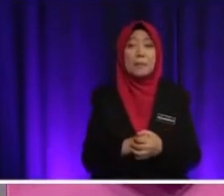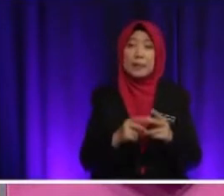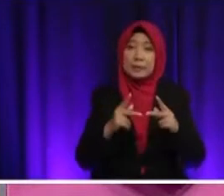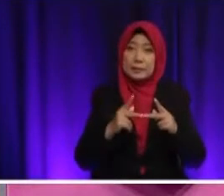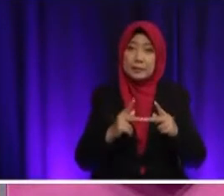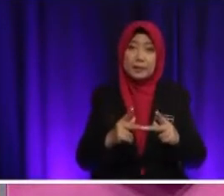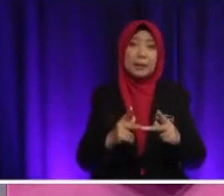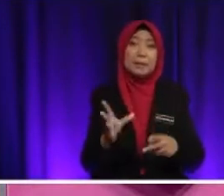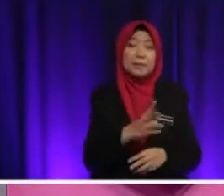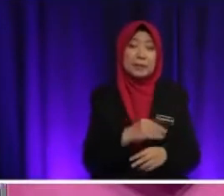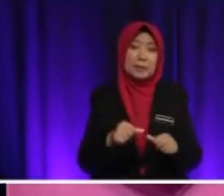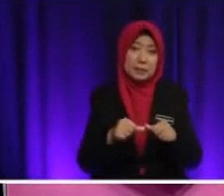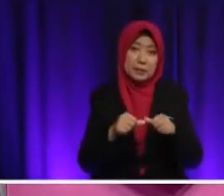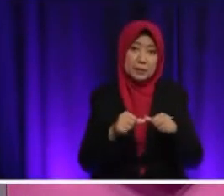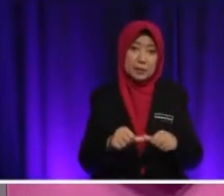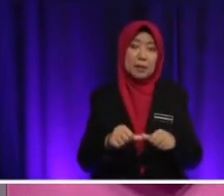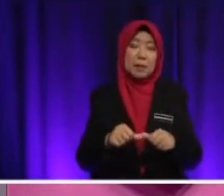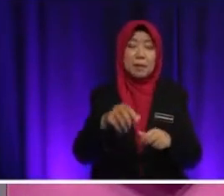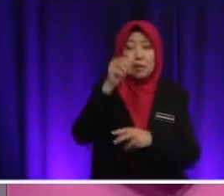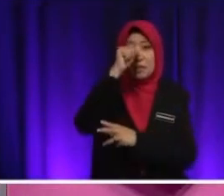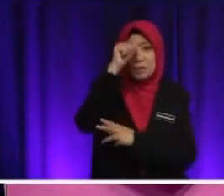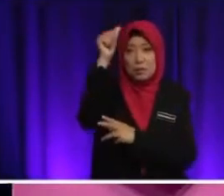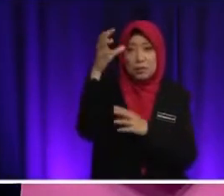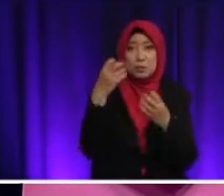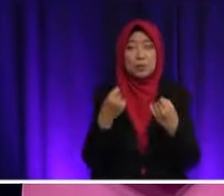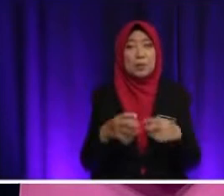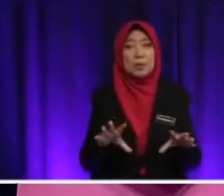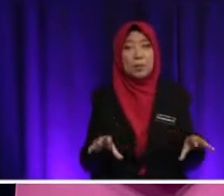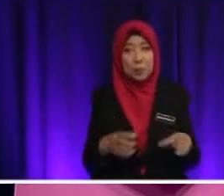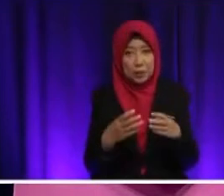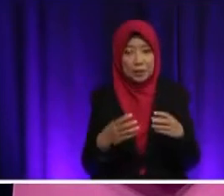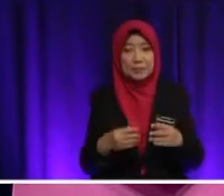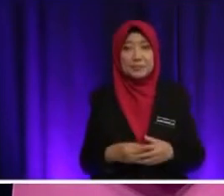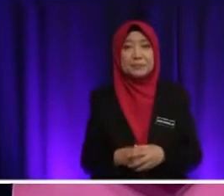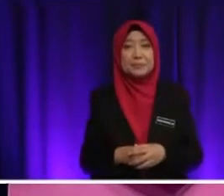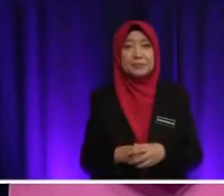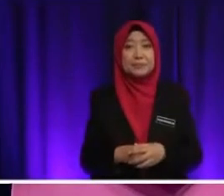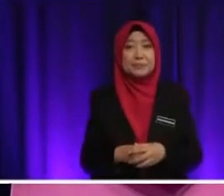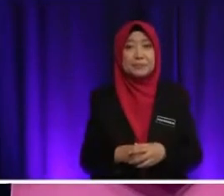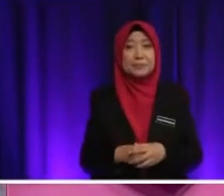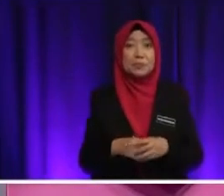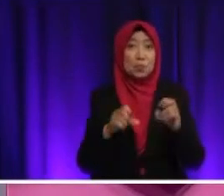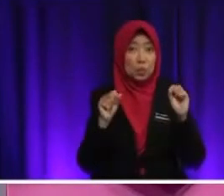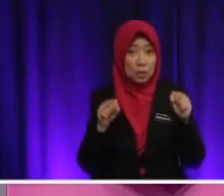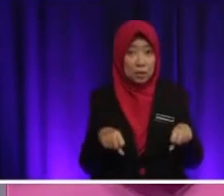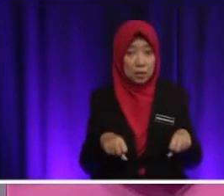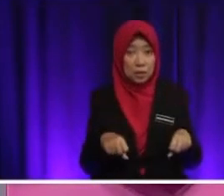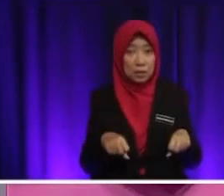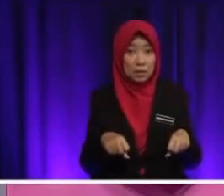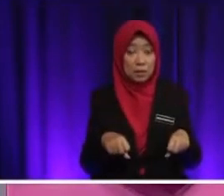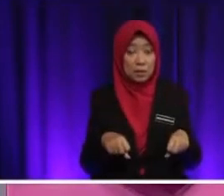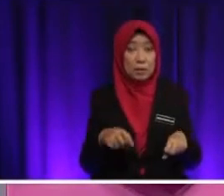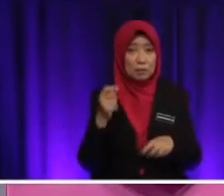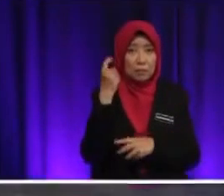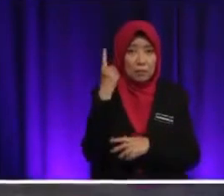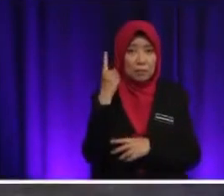ya, dan juga tetap ditentukan oleh Allah Subhanahu Wa Taala. Itu yang pertama. Okey. Boleh faham tak ni? Kalau faham, tolong